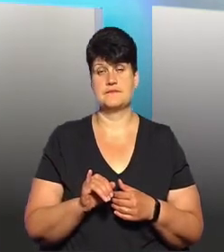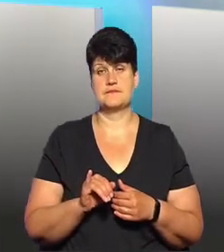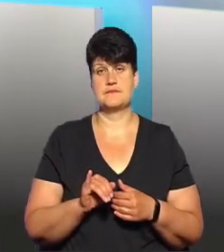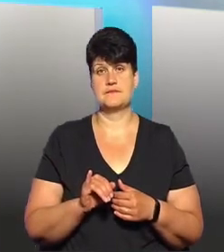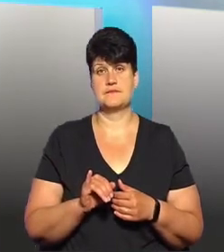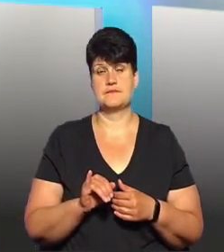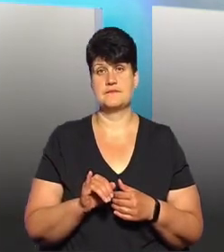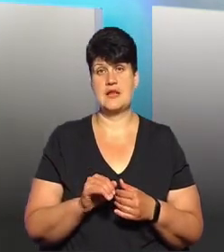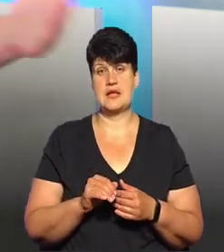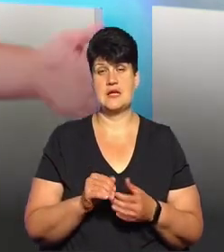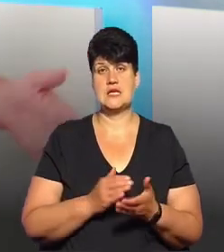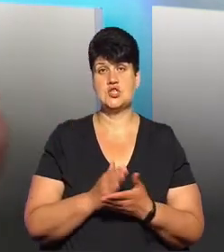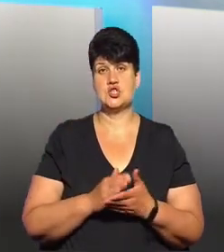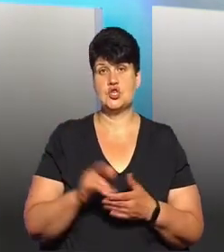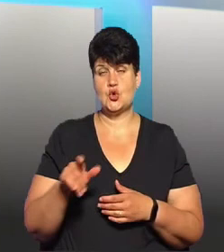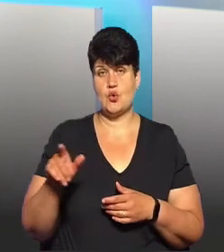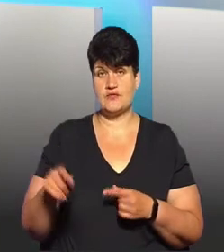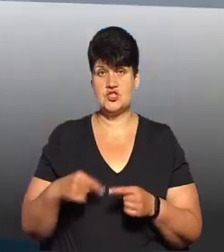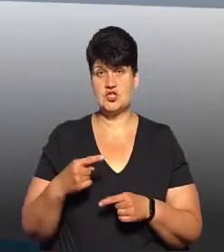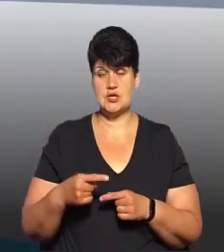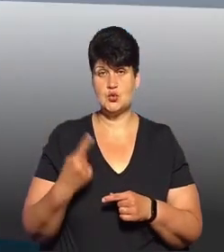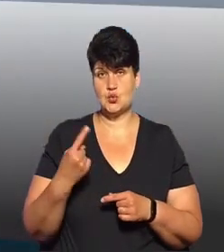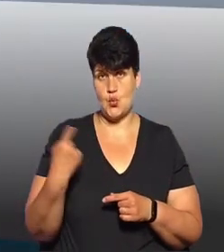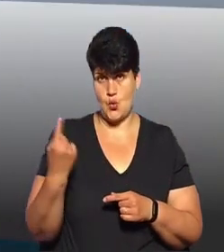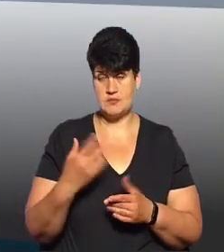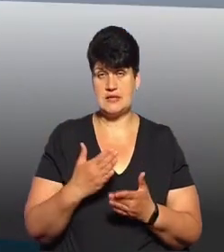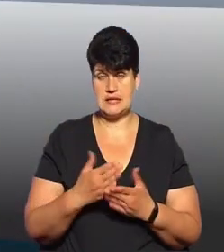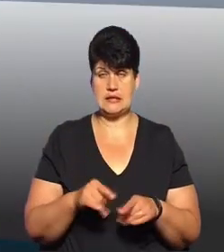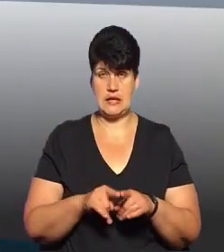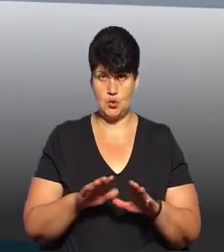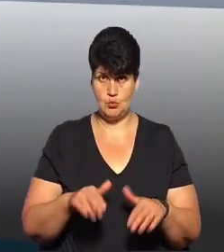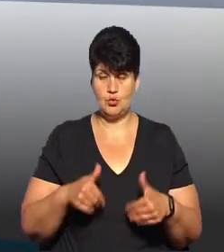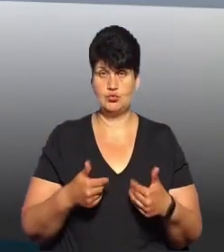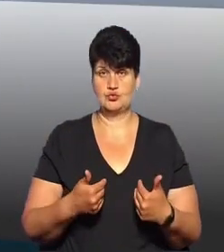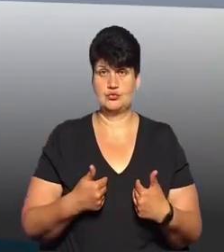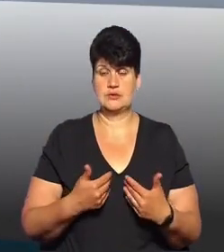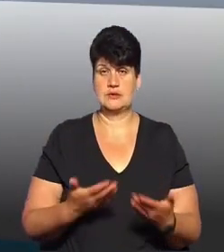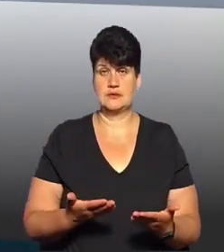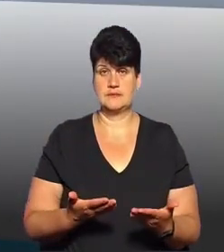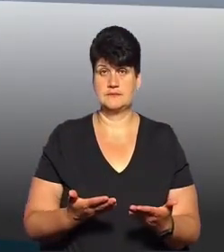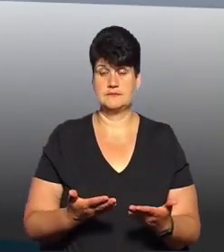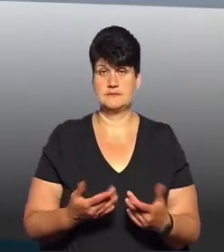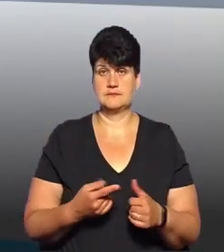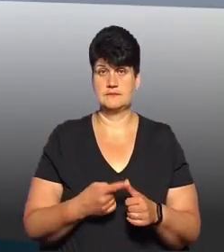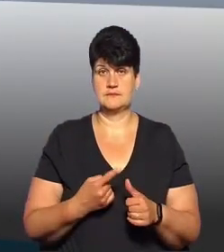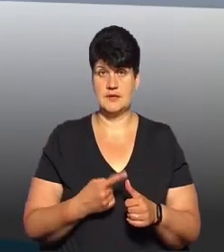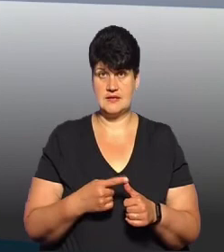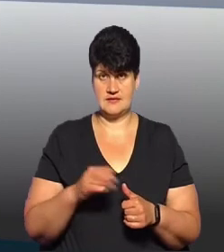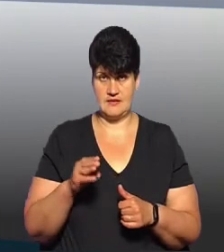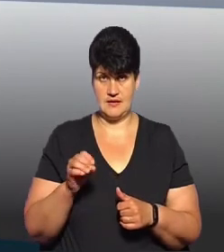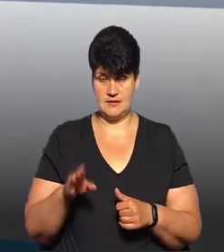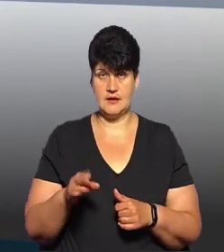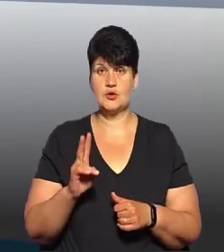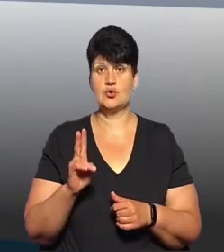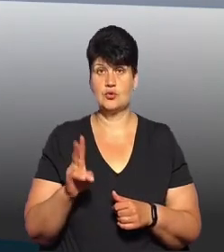чиновників, можливо, да? Там через одну область є, там також нам пропонують туди, туди звернутися. А що ви кажете? Називайте? Імена називайте?